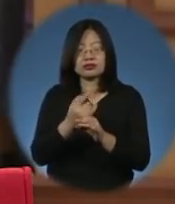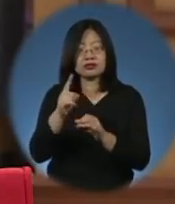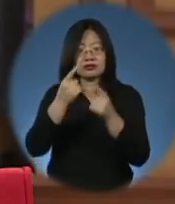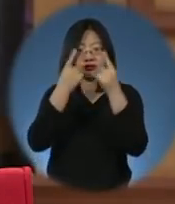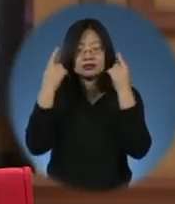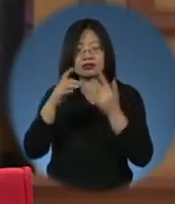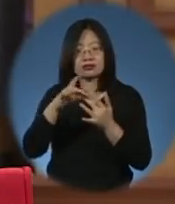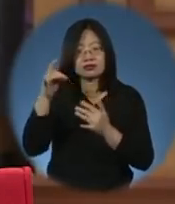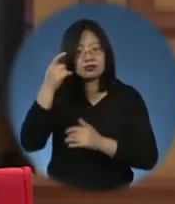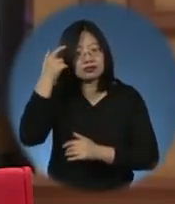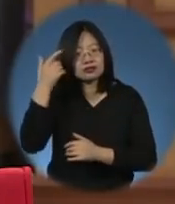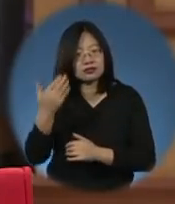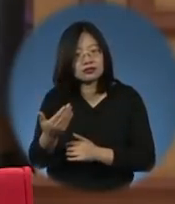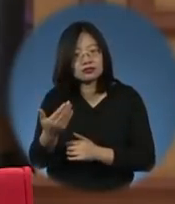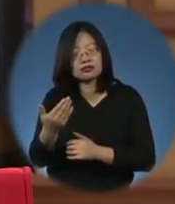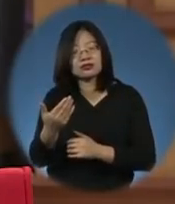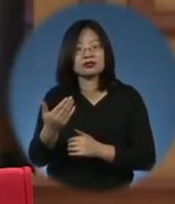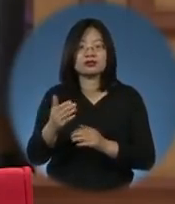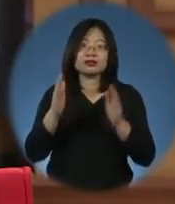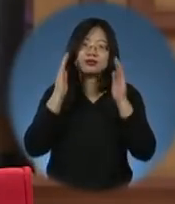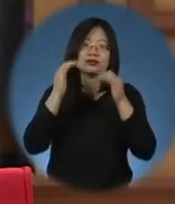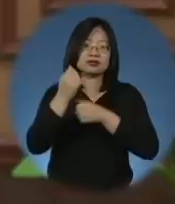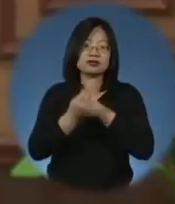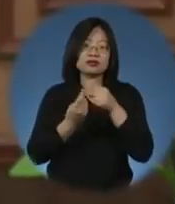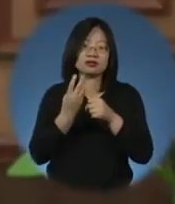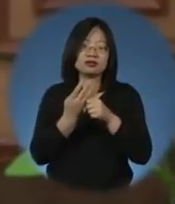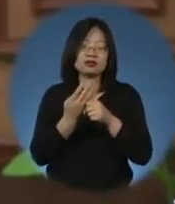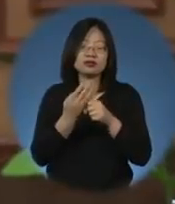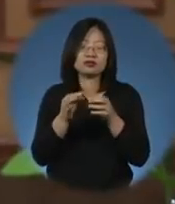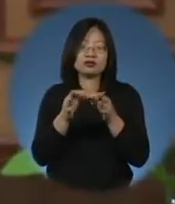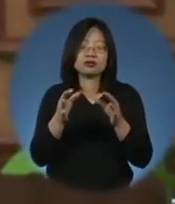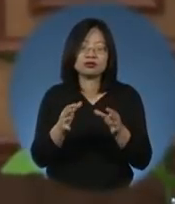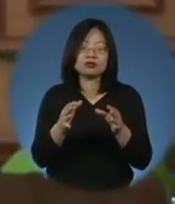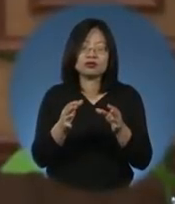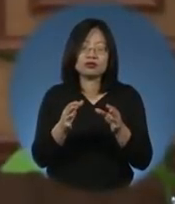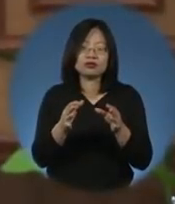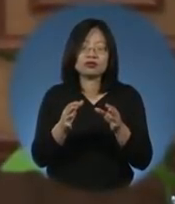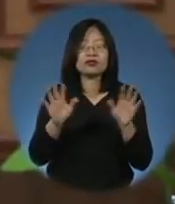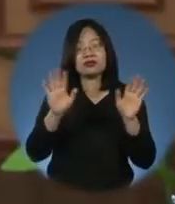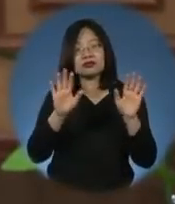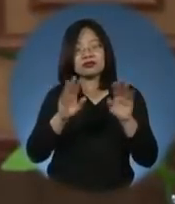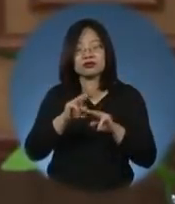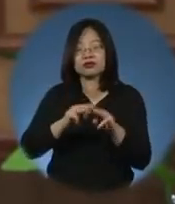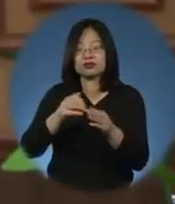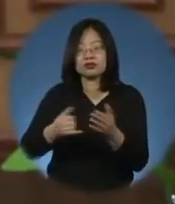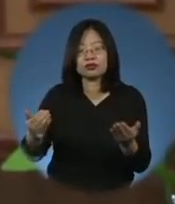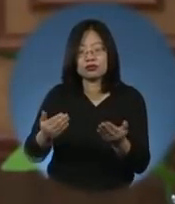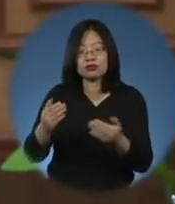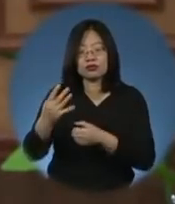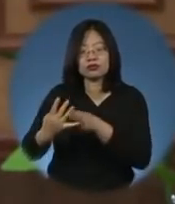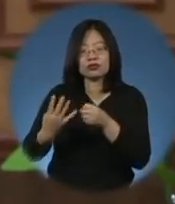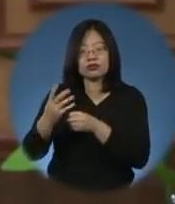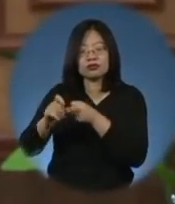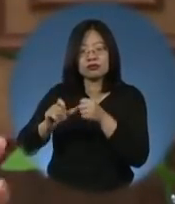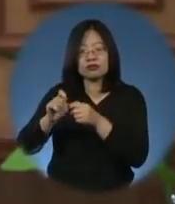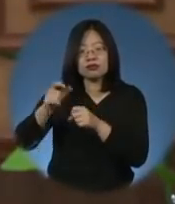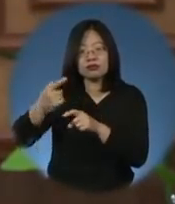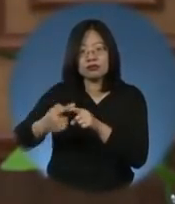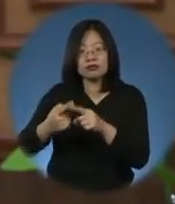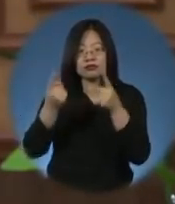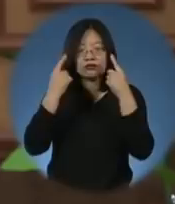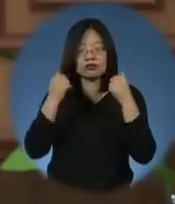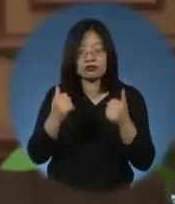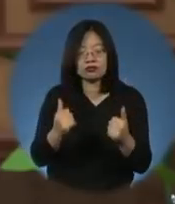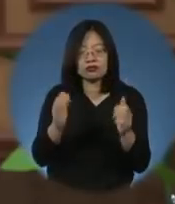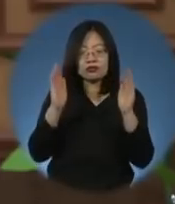얘를 뽑겠느냐 어느 대학에 또 공부를 몇 년을 왔는데 그렇죠. 그 뭐 농사 일을 한 4, 5년 하다가 예. 대학 입시 공부를